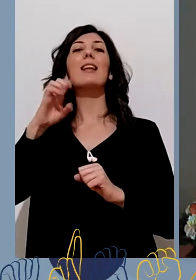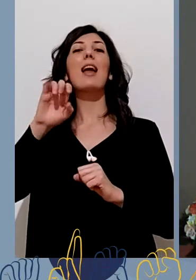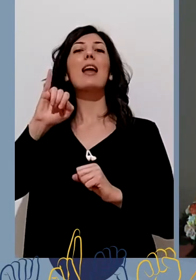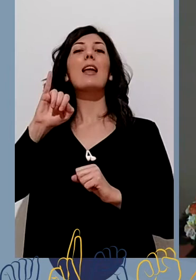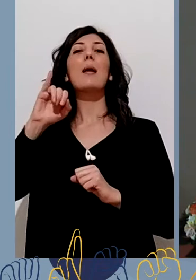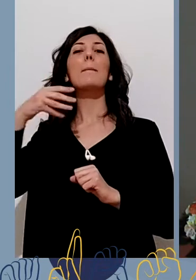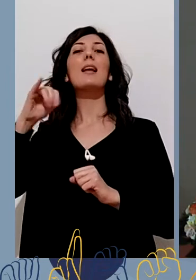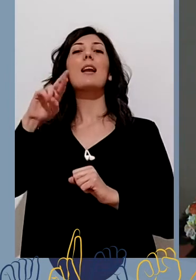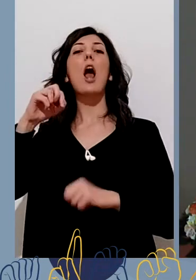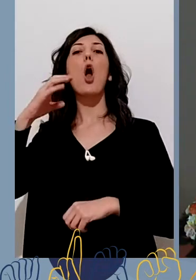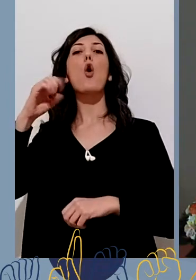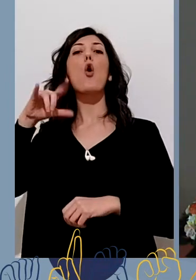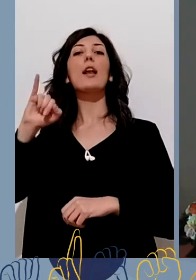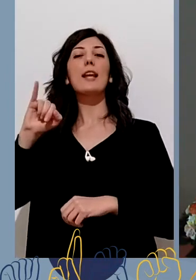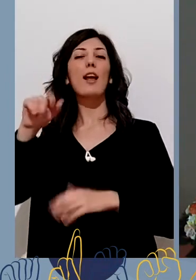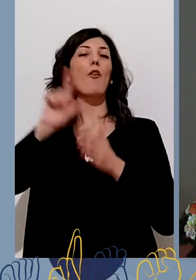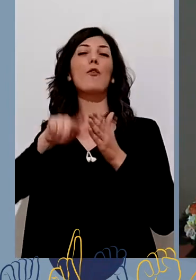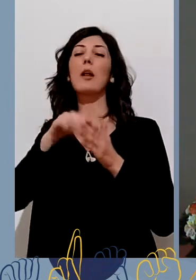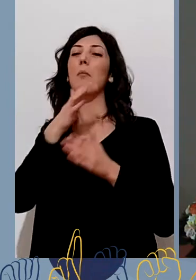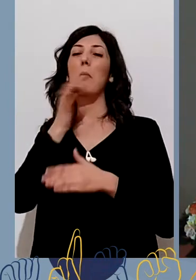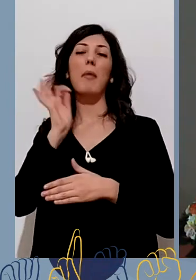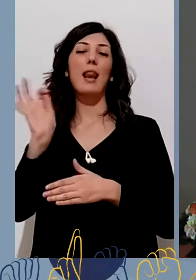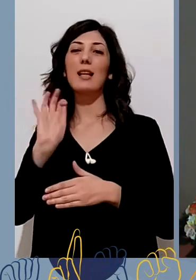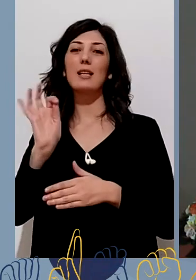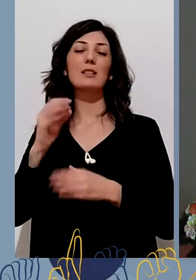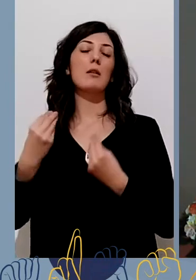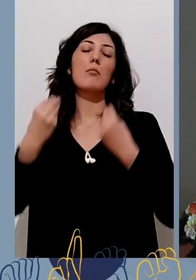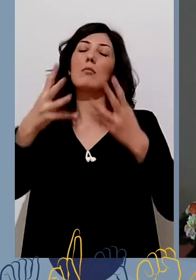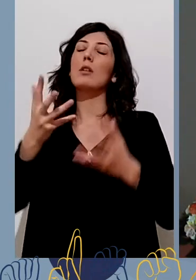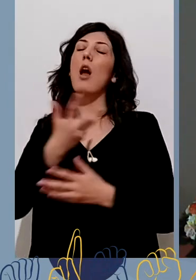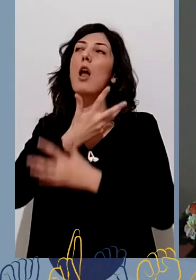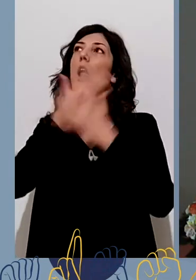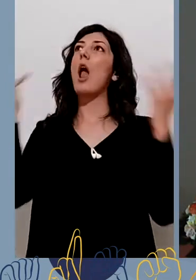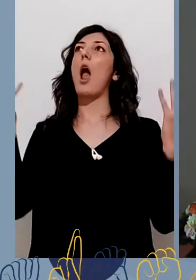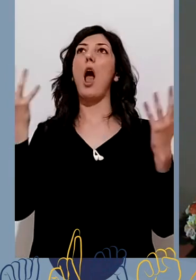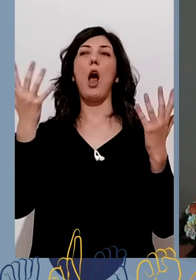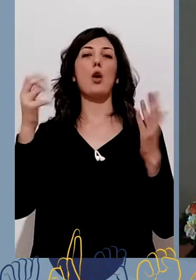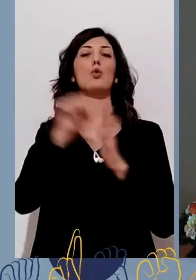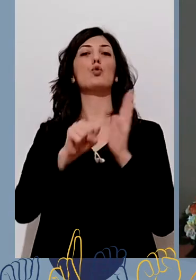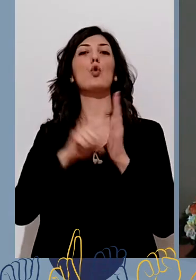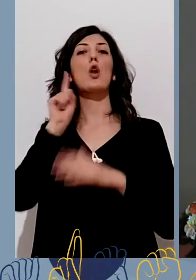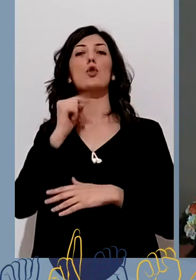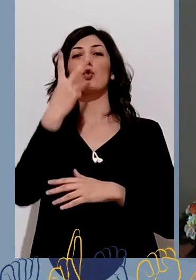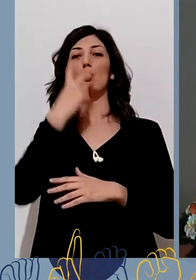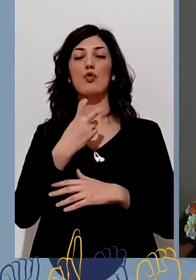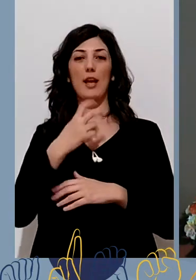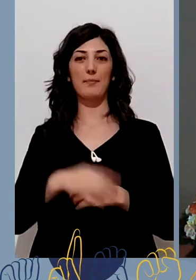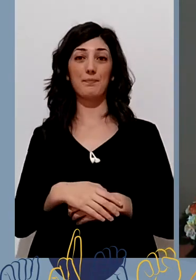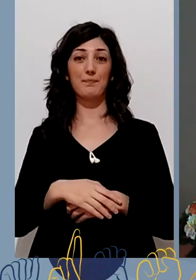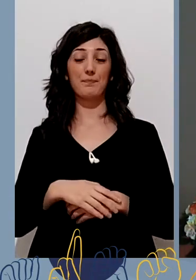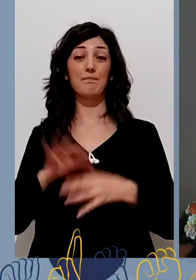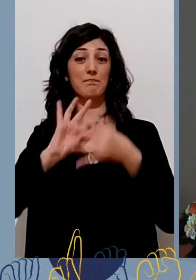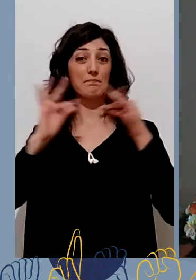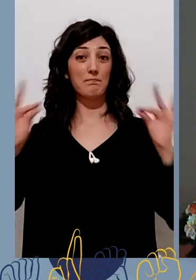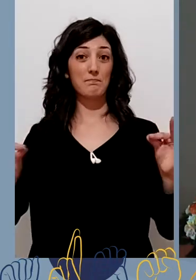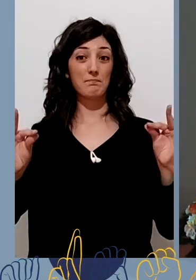capire veramente la storia delle persone sordoceche. Lei disse che le cose migliori e più belle di questo mondo non